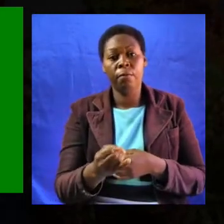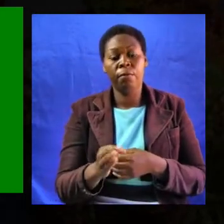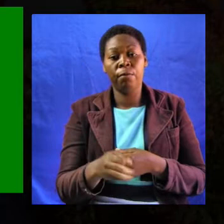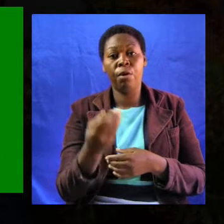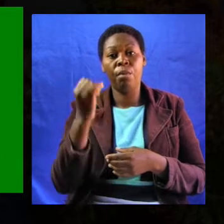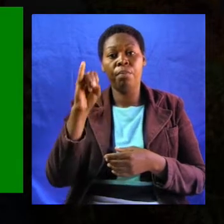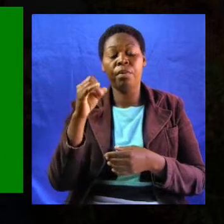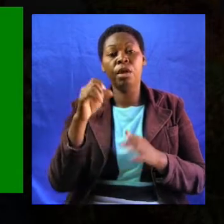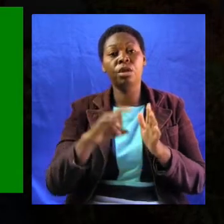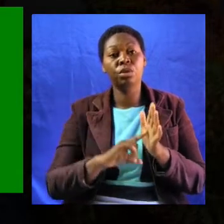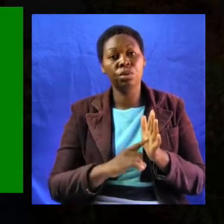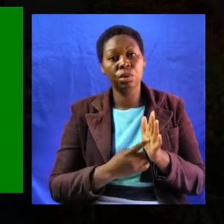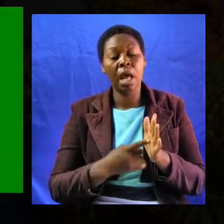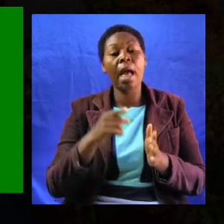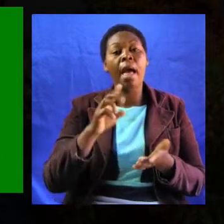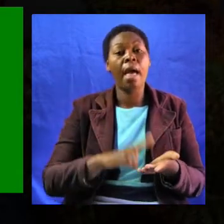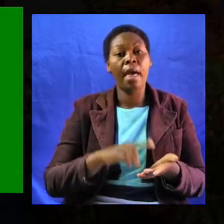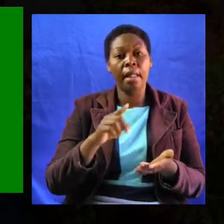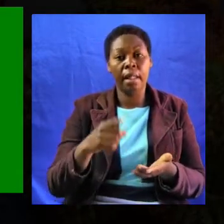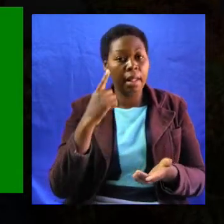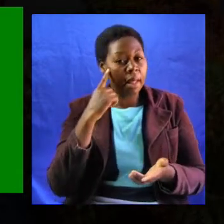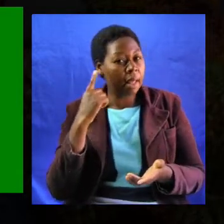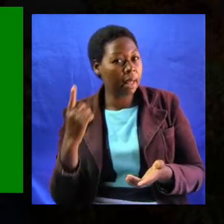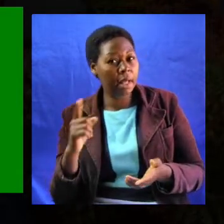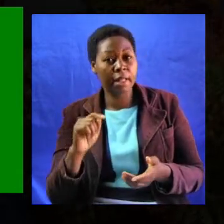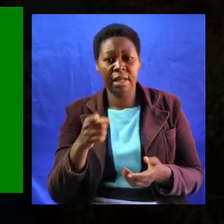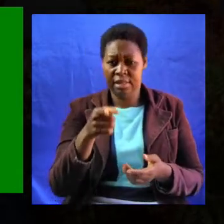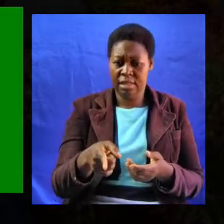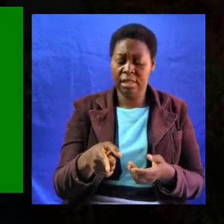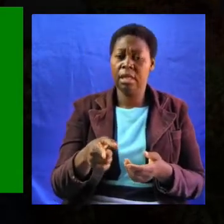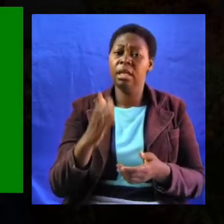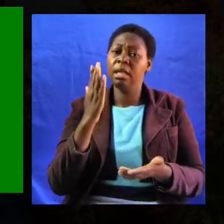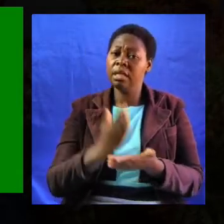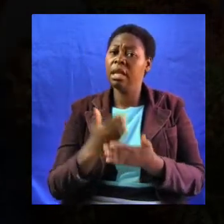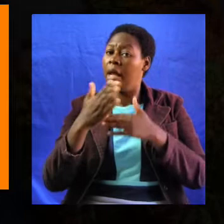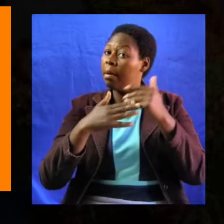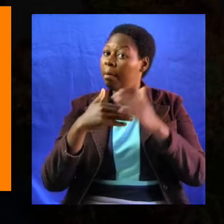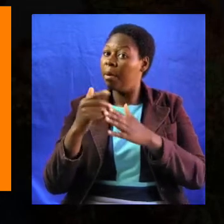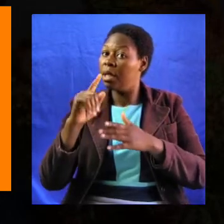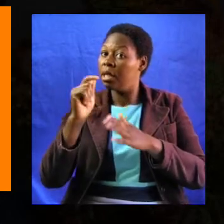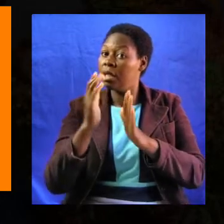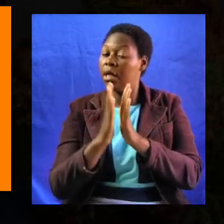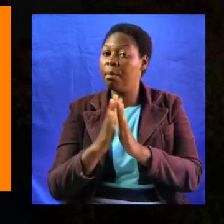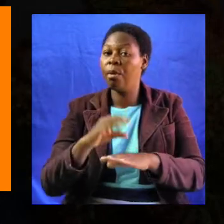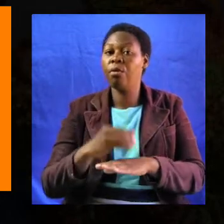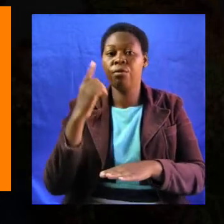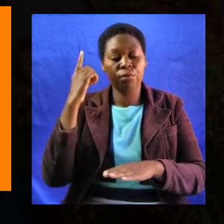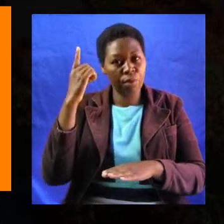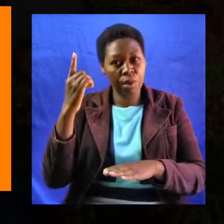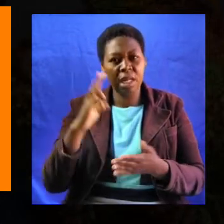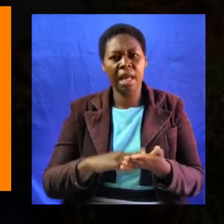vakati vachinzwa kuti vatapwa vovakira Jehovha Mwari waIsraeri temberi vakaswedera kuna